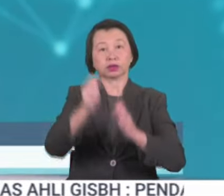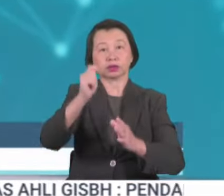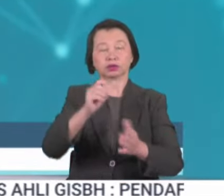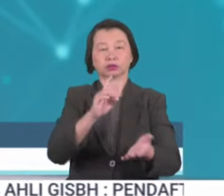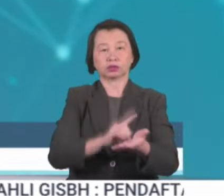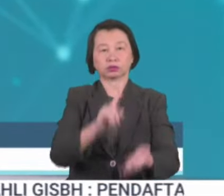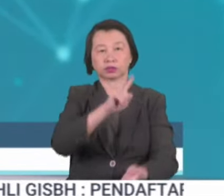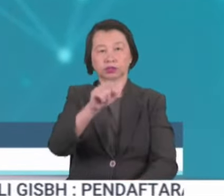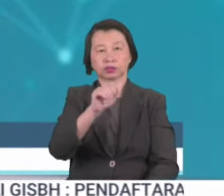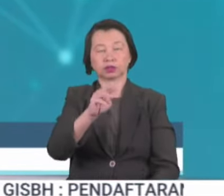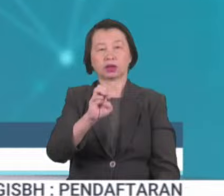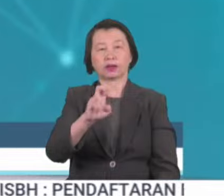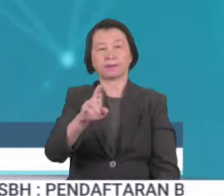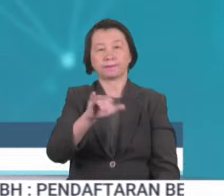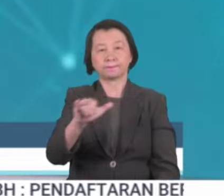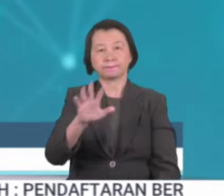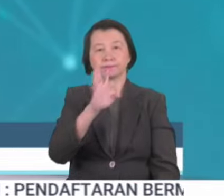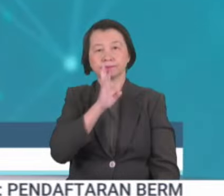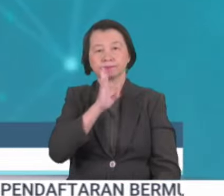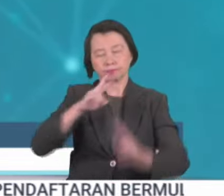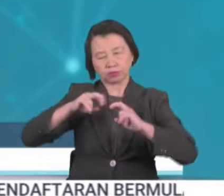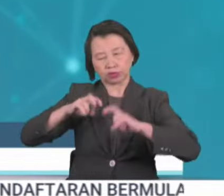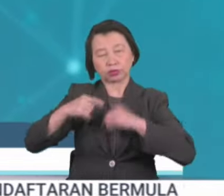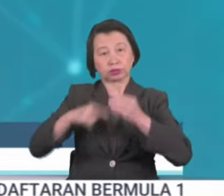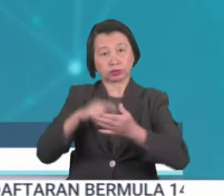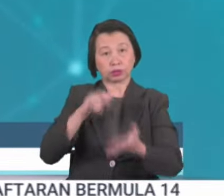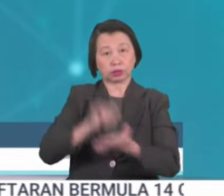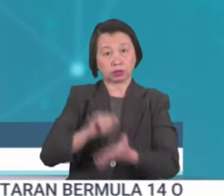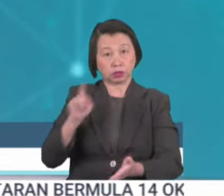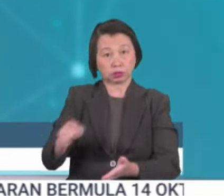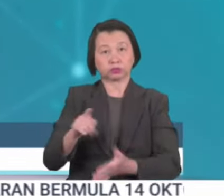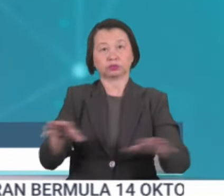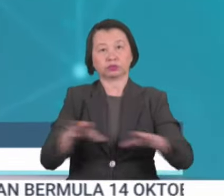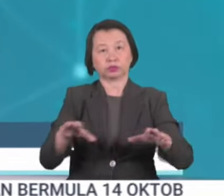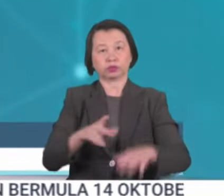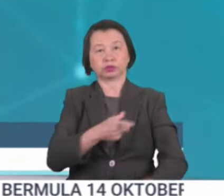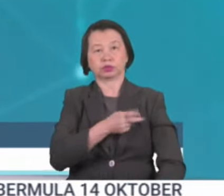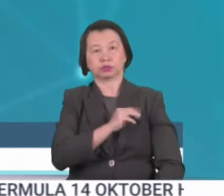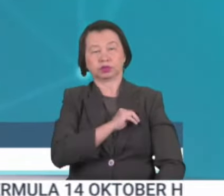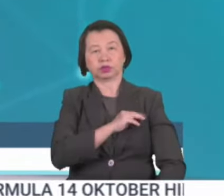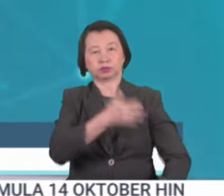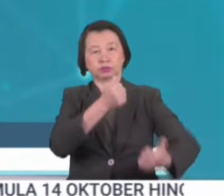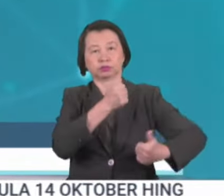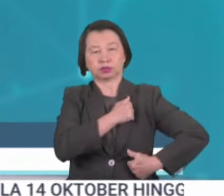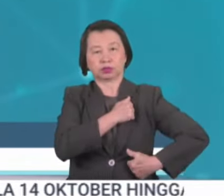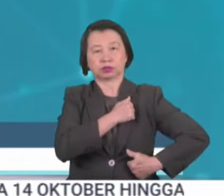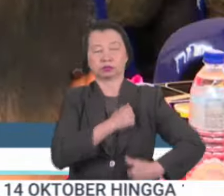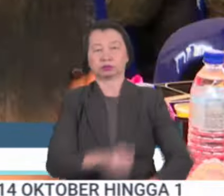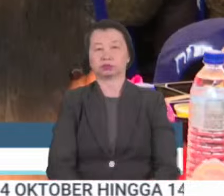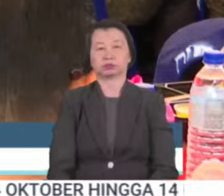Datuk Seri Dr. Zamri Abdul Kadir berkata siasatan mengenainya dilaksana Kementerian Pertahanan.